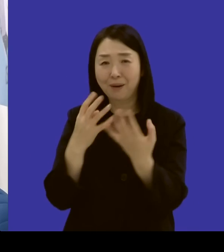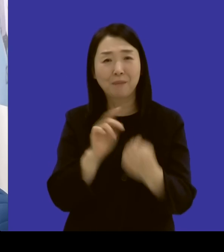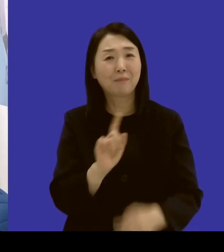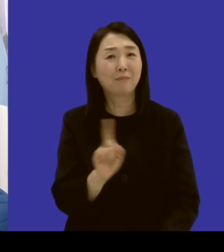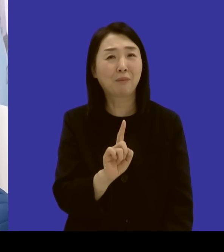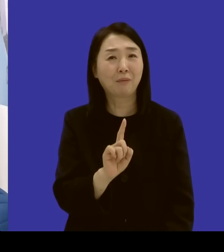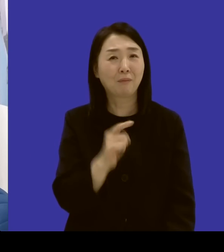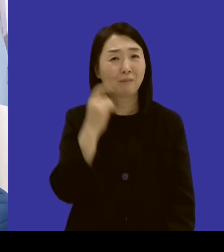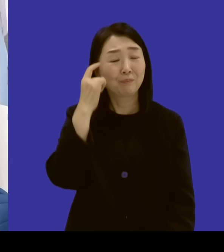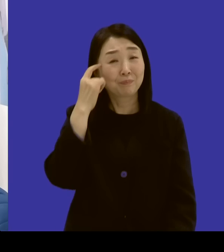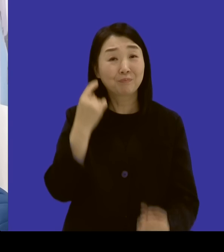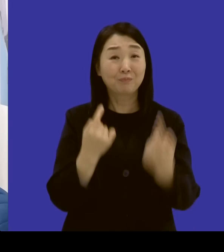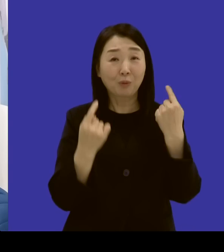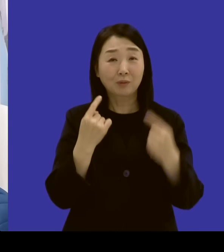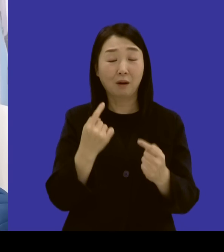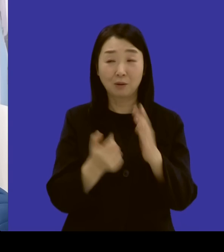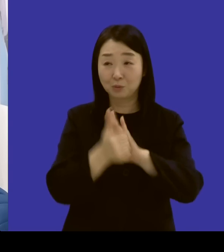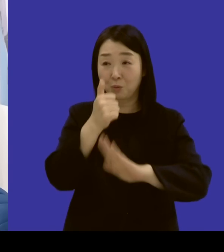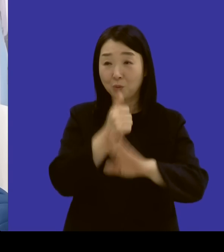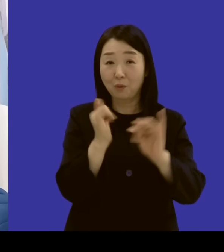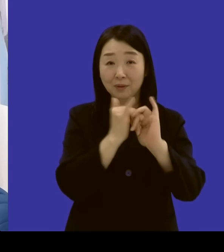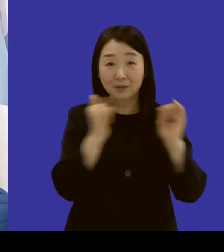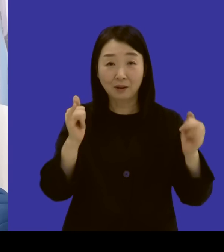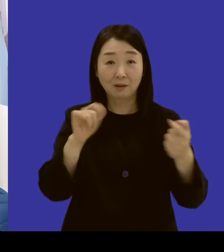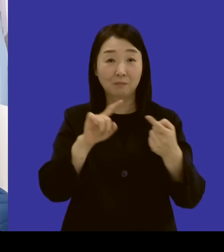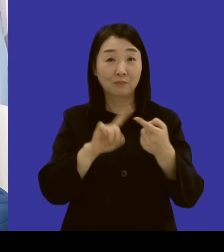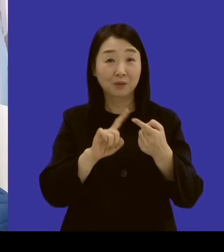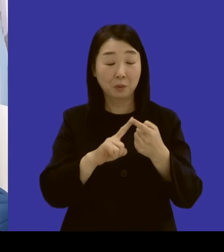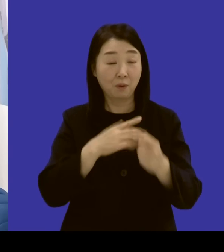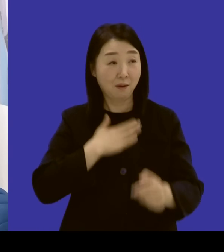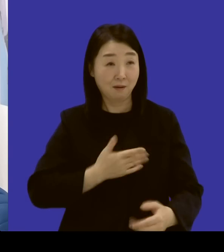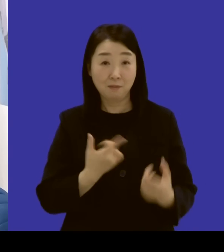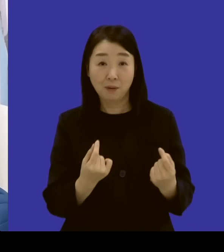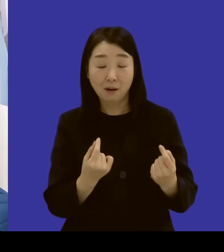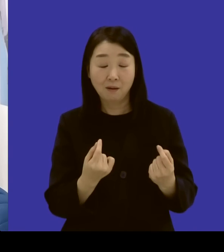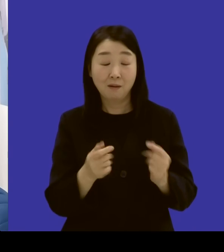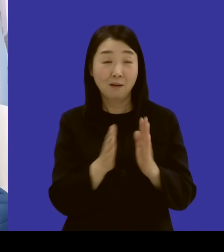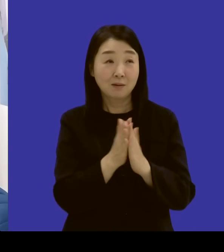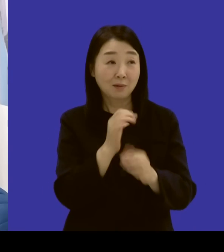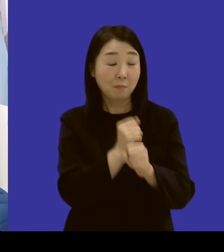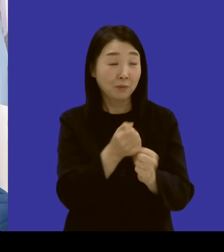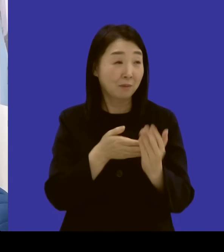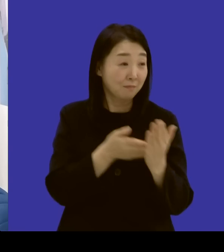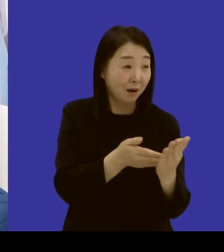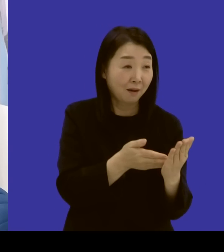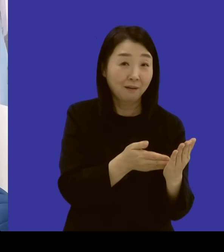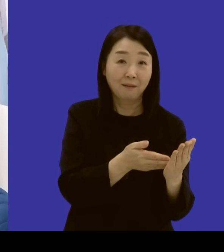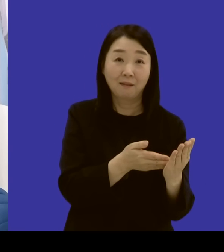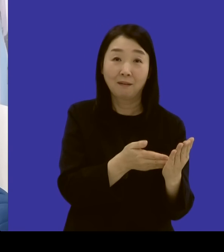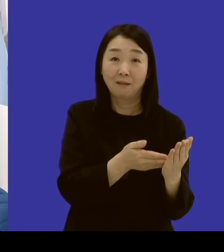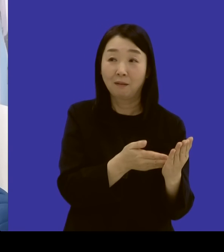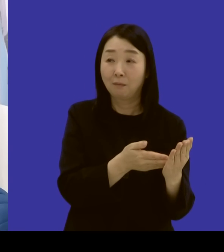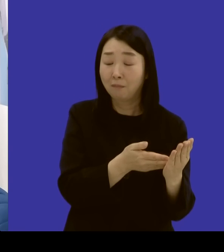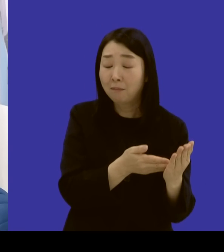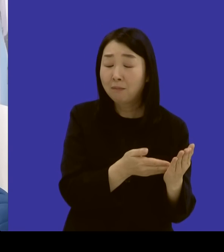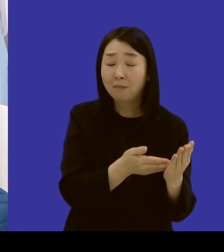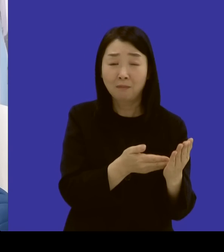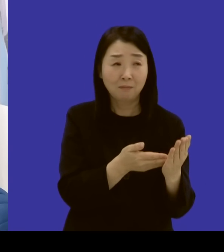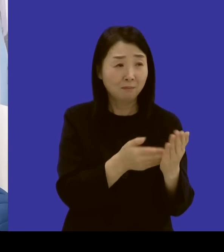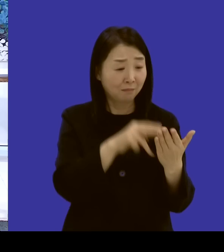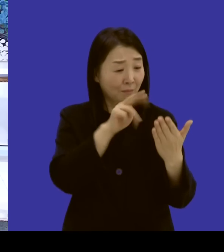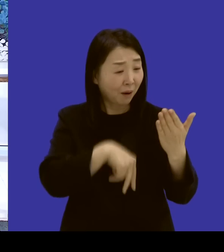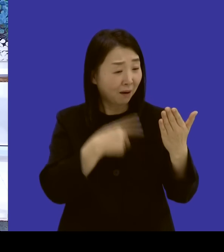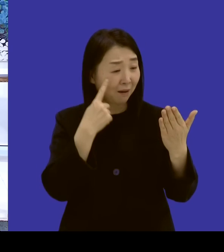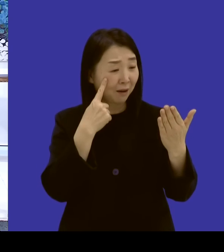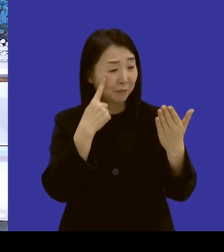있어. 생각보다 굉장히 네. 성공한 사람으로 알아서 네. 책을 내준다고 했는데 굉장히 어려운